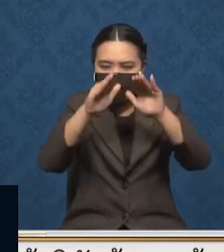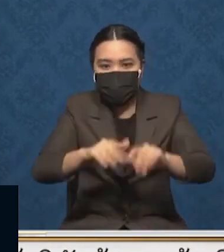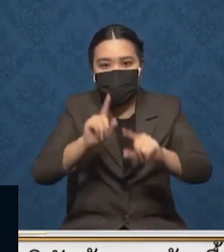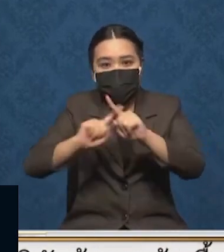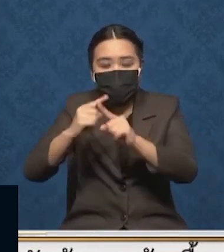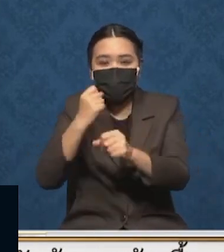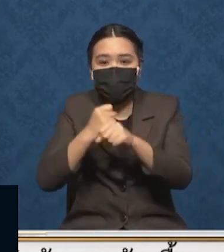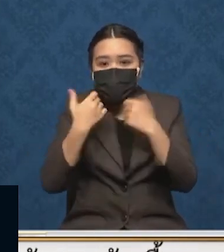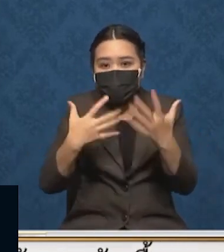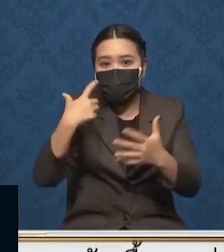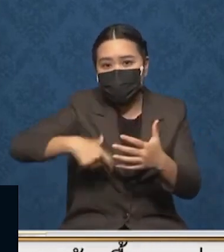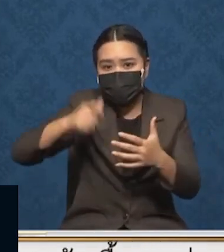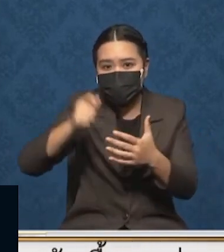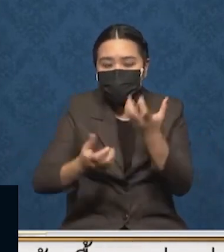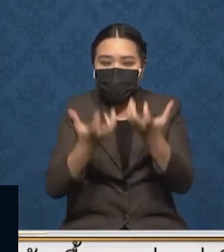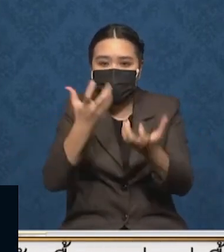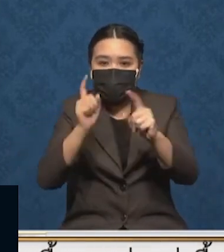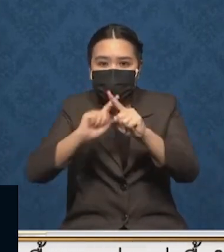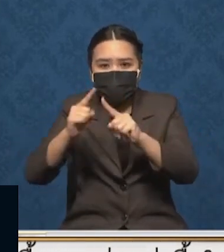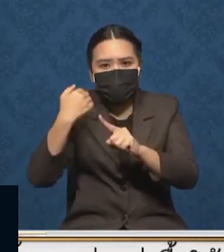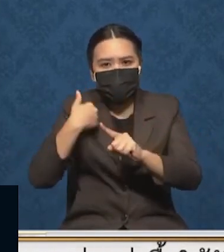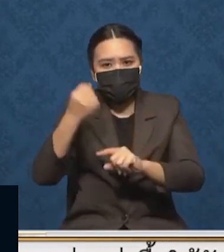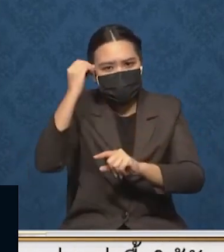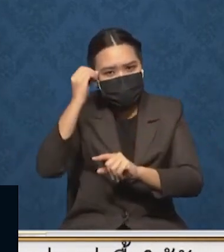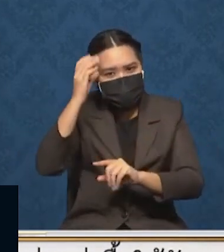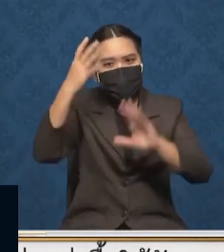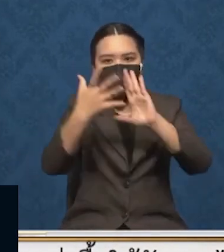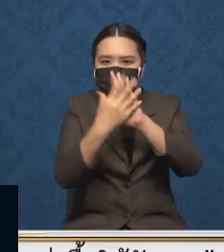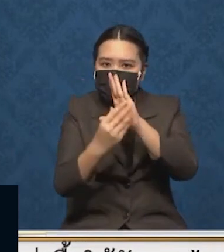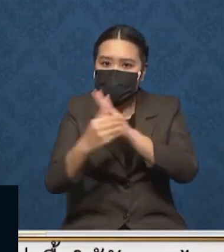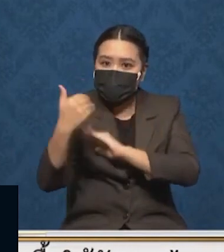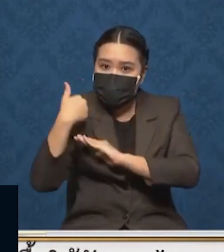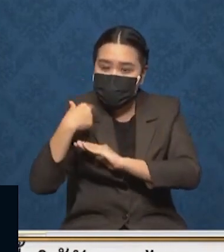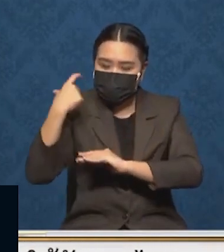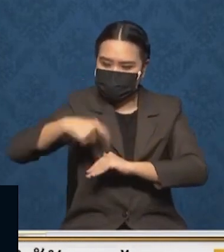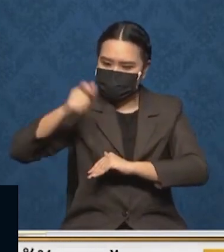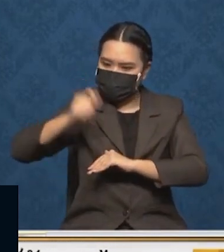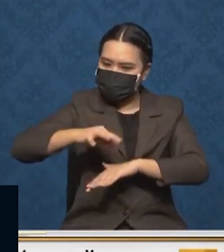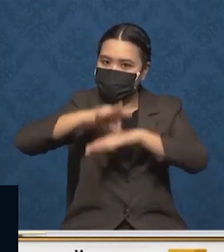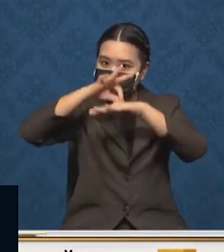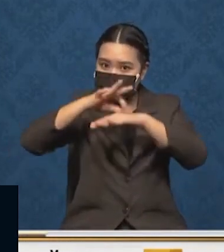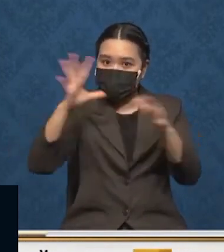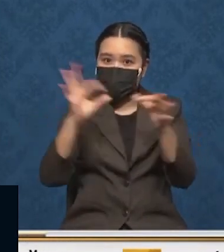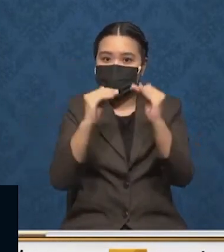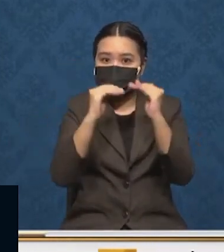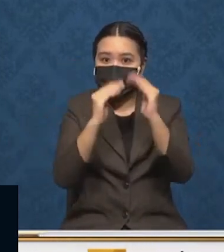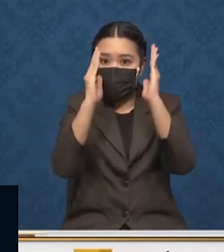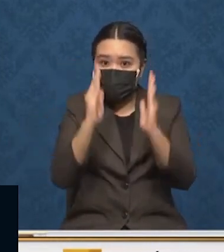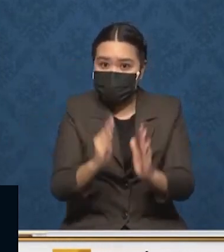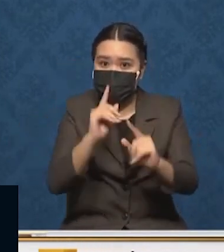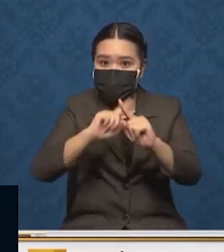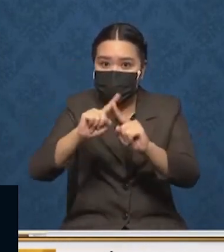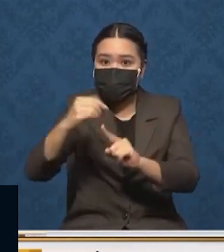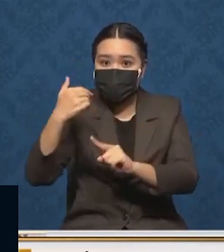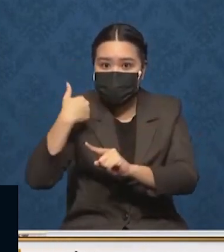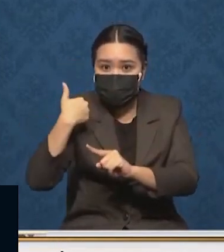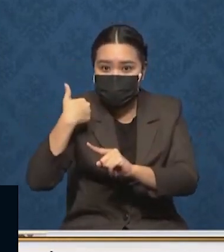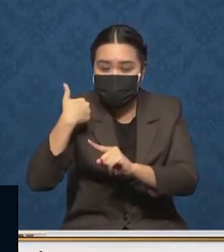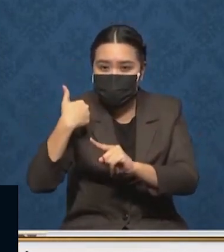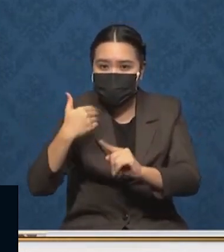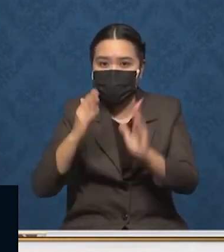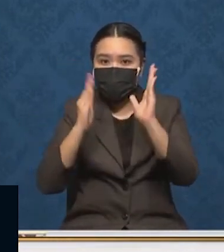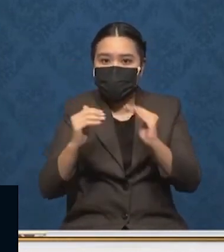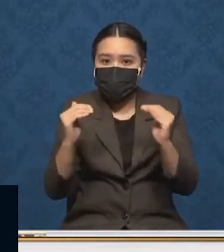ติธรรมนะครับมีการอบรมความรู้ความเข้าใจของผู้พิพากษาต่อสิทธิมนุษยชนต่อหลักการปกป้องคุ้มคร